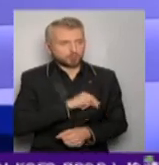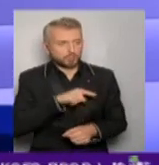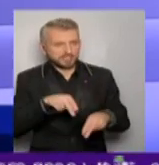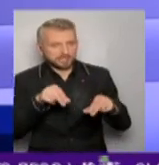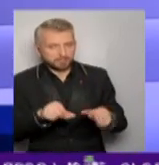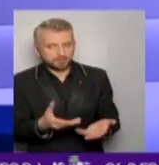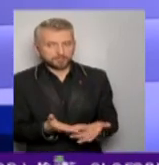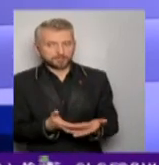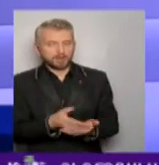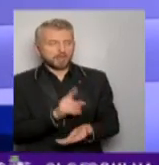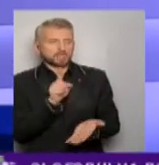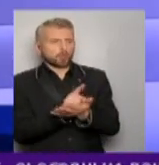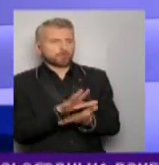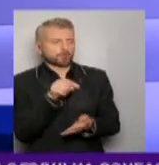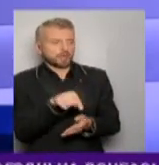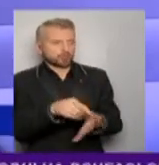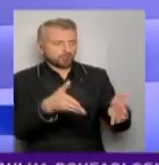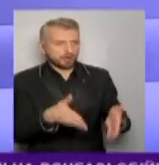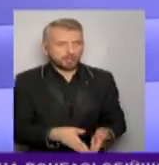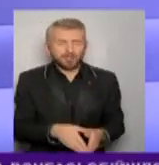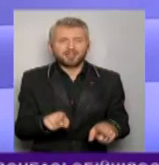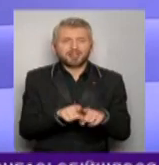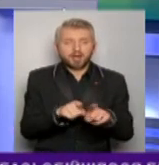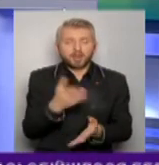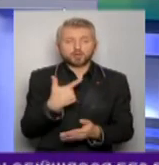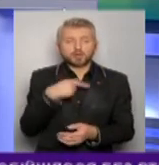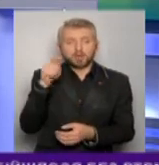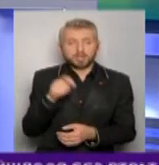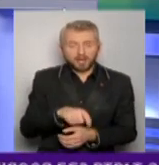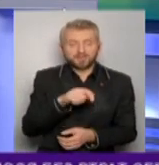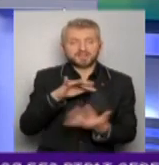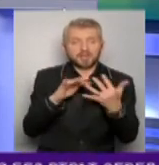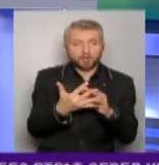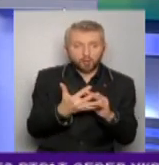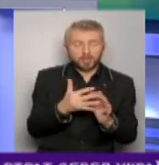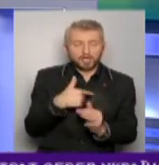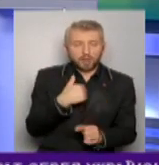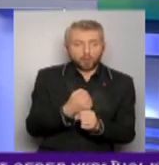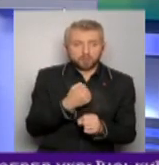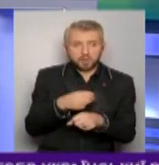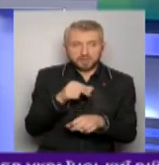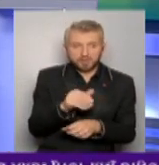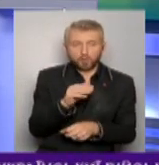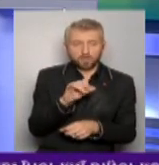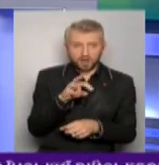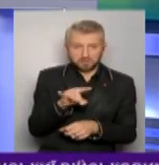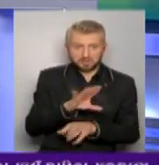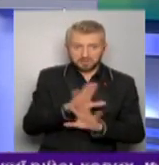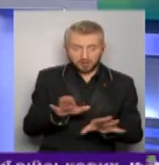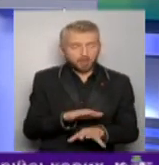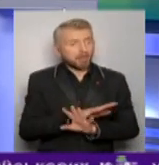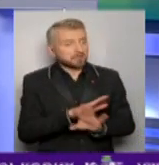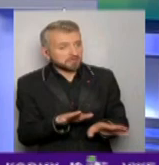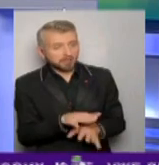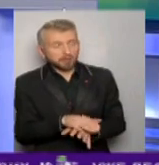землі. Ну, не обов'язково саме на цьому клапті. Це те, що я сказав. Якщо я приїхав в село і обробляю землю, чим я не фермер? Ви фермер. Так приїдьте в це село. Але в нас є зв'язку з тим,